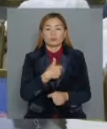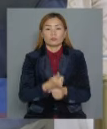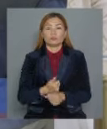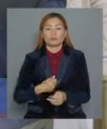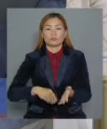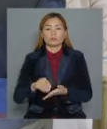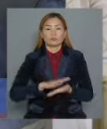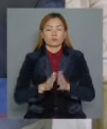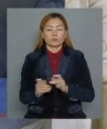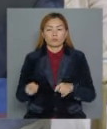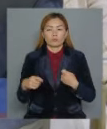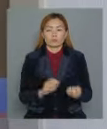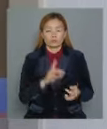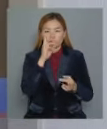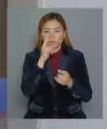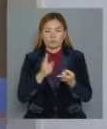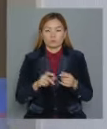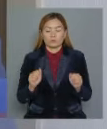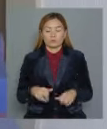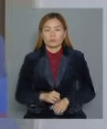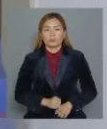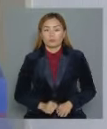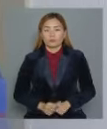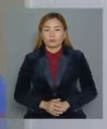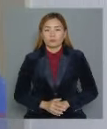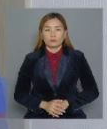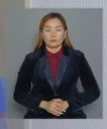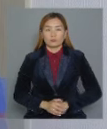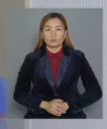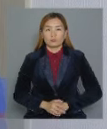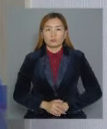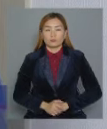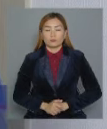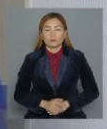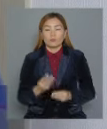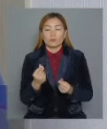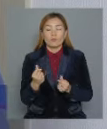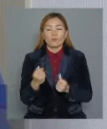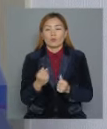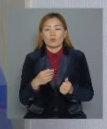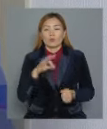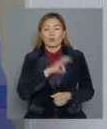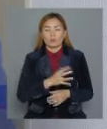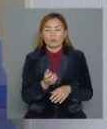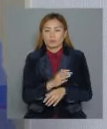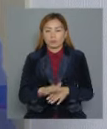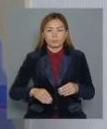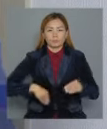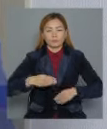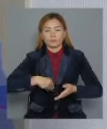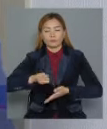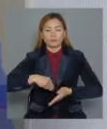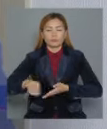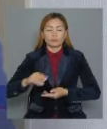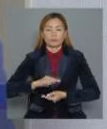алу мен мердігерлердің кемшілігінен деп ақталып әлек. Қаржы игермеуге себептердің бірден бірі ол жаңағыдай мемлекеттік сатып алудағы